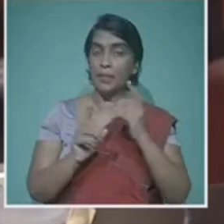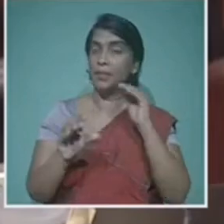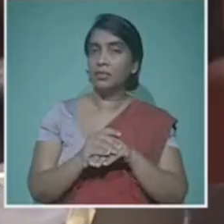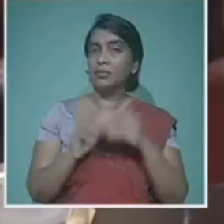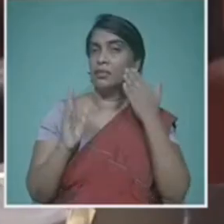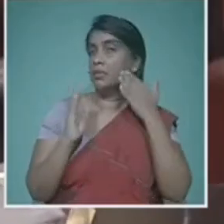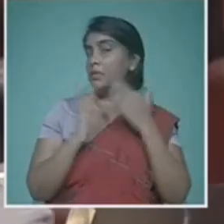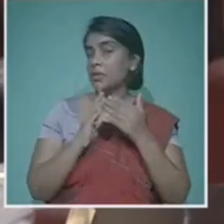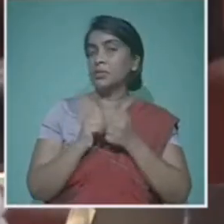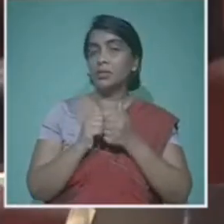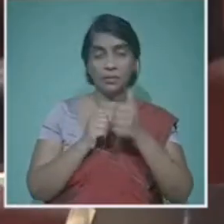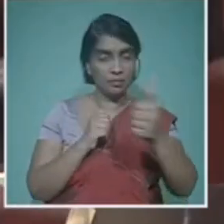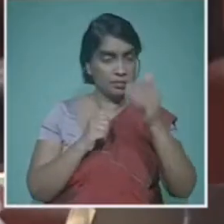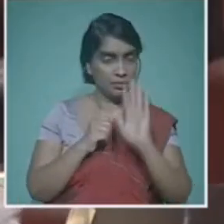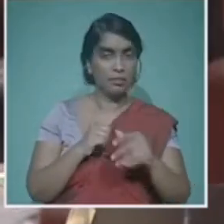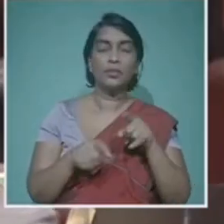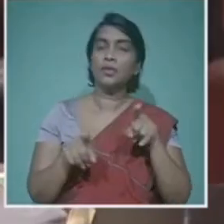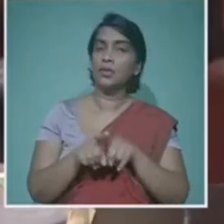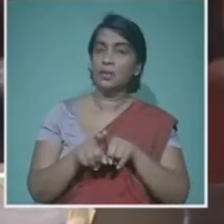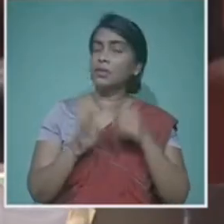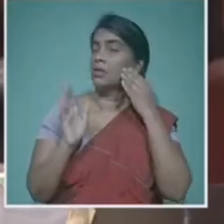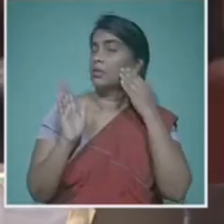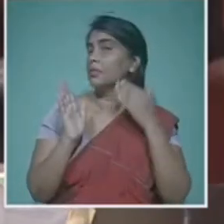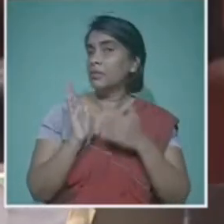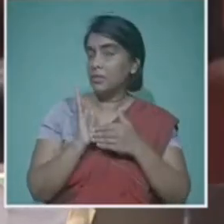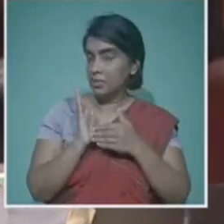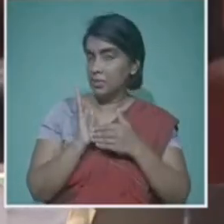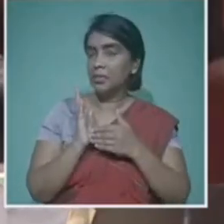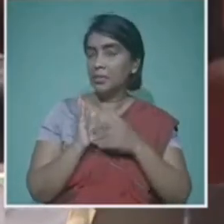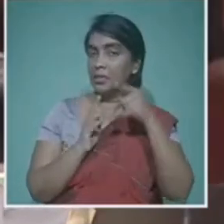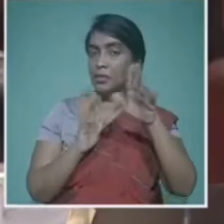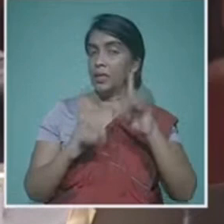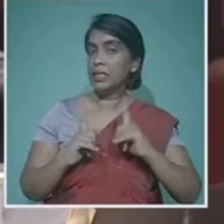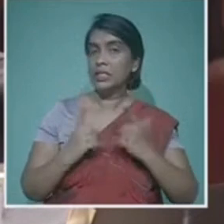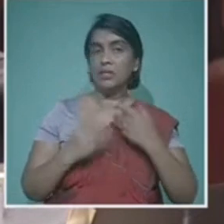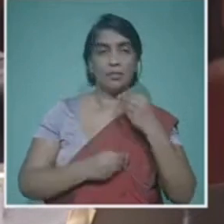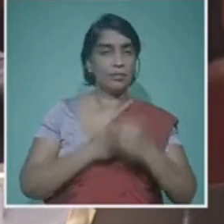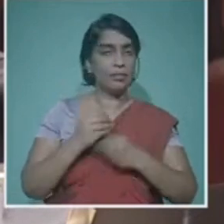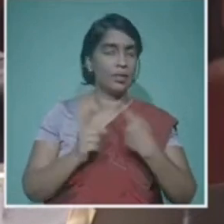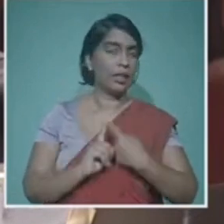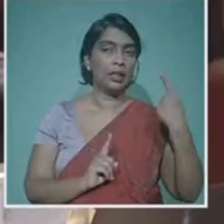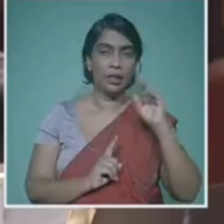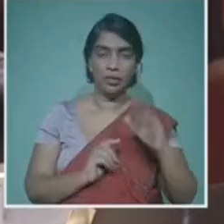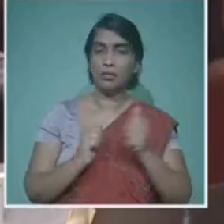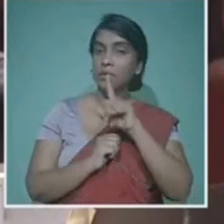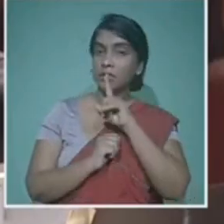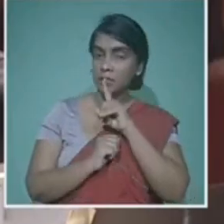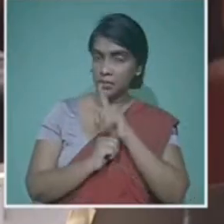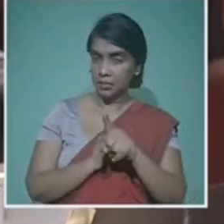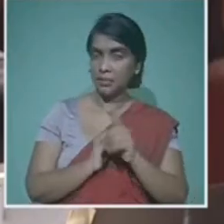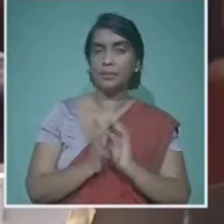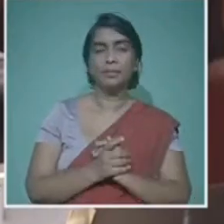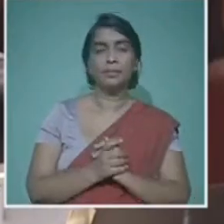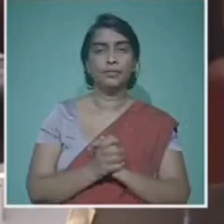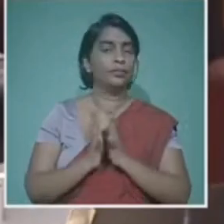காட்ட வேண்டும். ஆகவே அந்த விடயத்திலே அவர்களுடைய வாழ்வாதாரத்தை மேம்படுத்துவதற்கு உங்களுடைய செயல்பாடுகள் அமைய வேண்டும். நீங்க சொன்னீங்க, பல பேர்